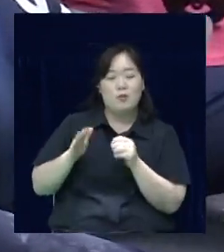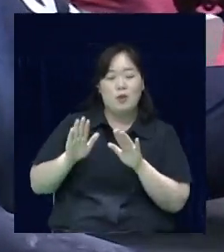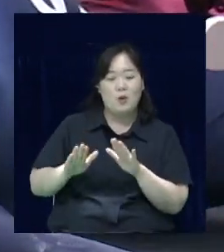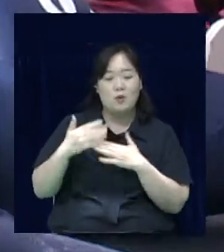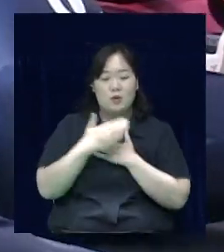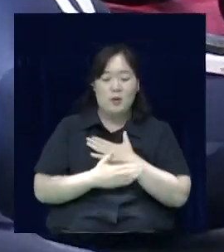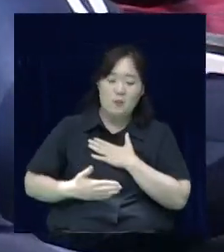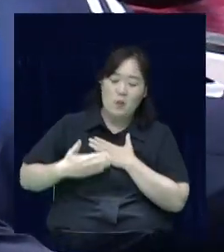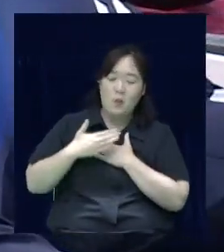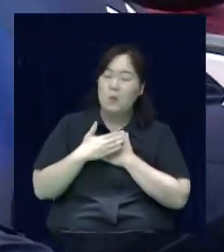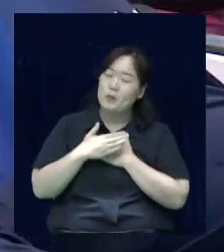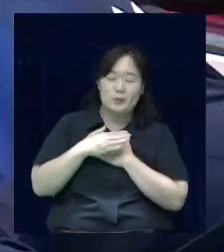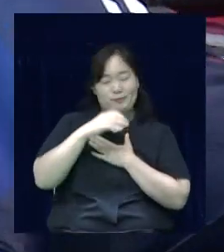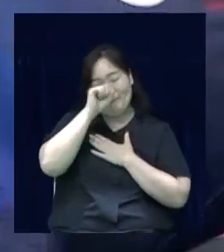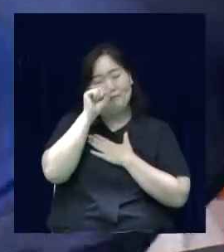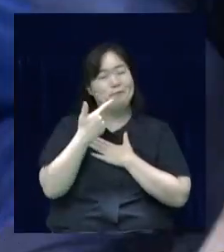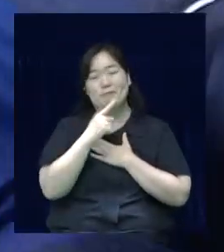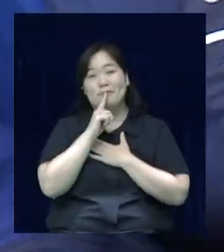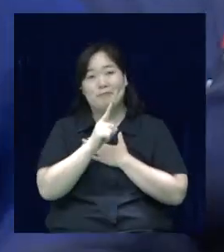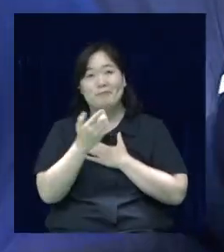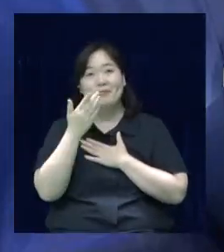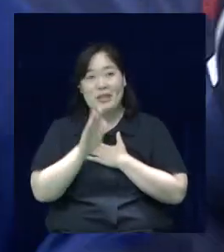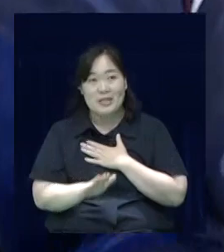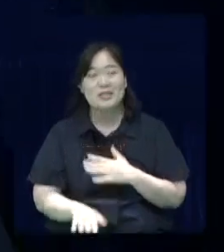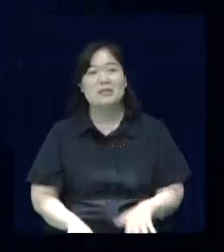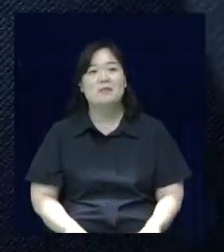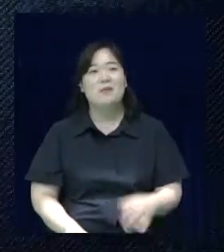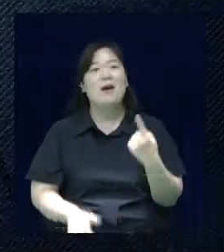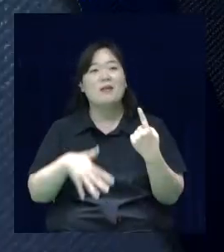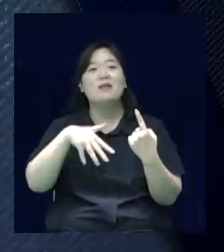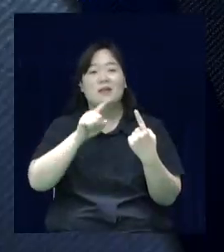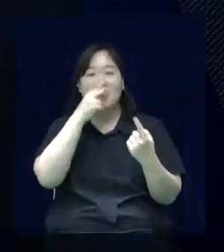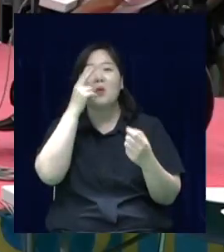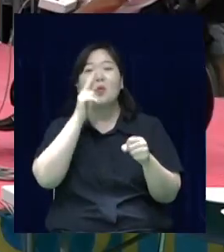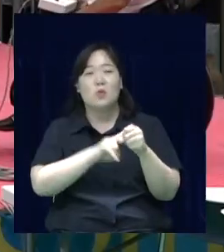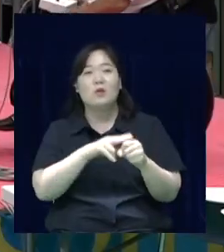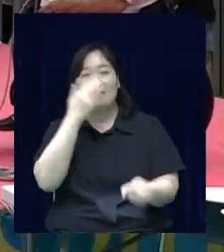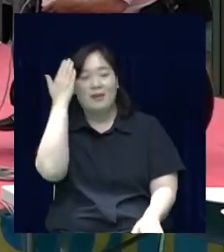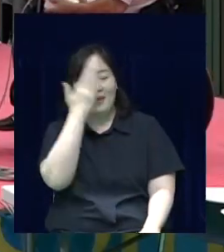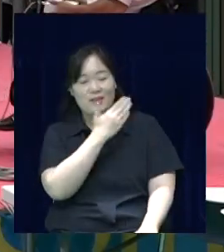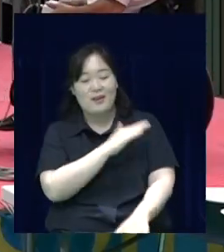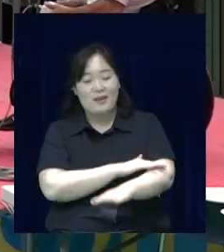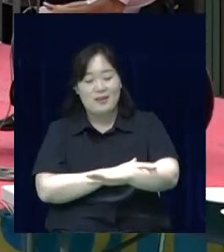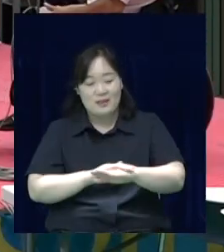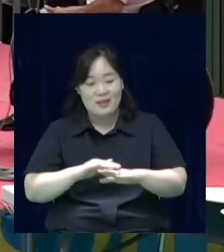상태가 좋지 않다라고 했음에도 불구하고 괴력을 보여주었습니다.